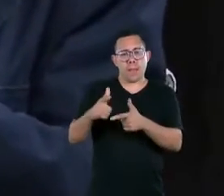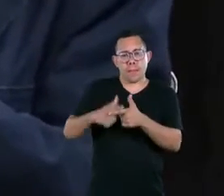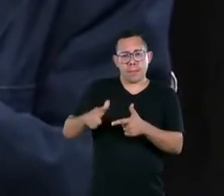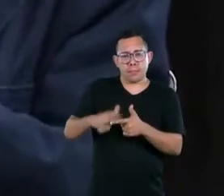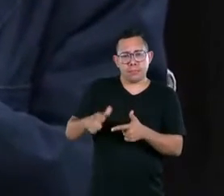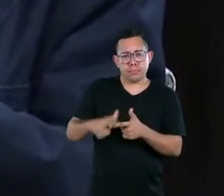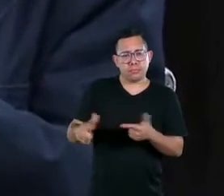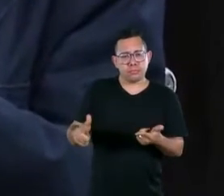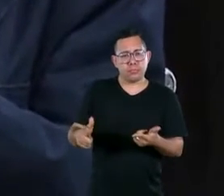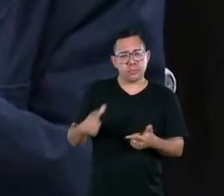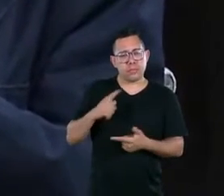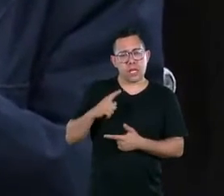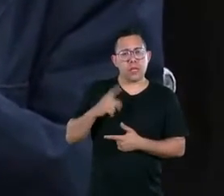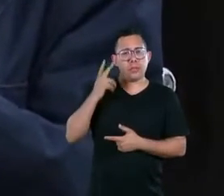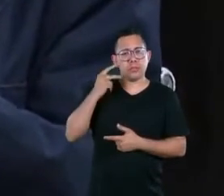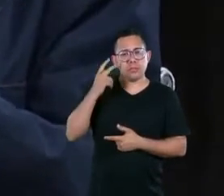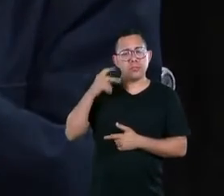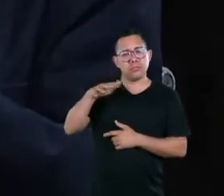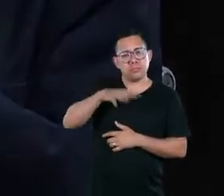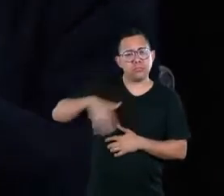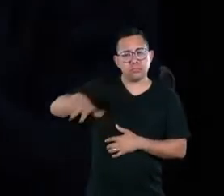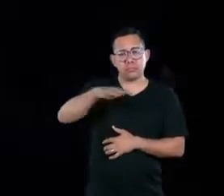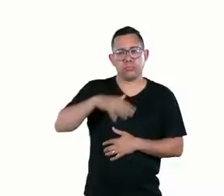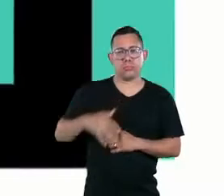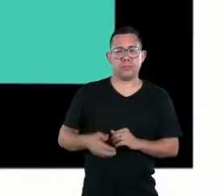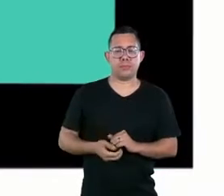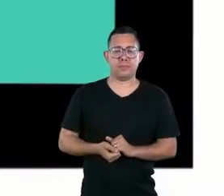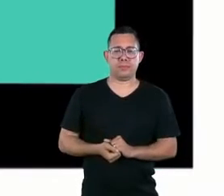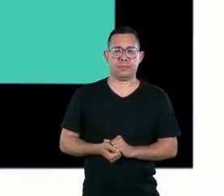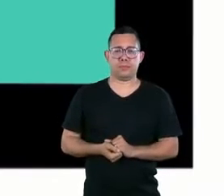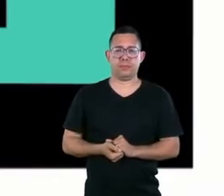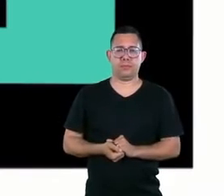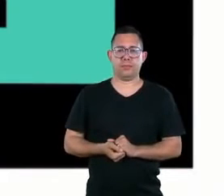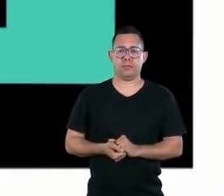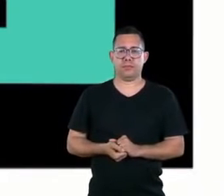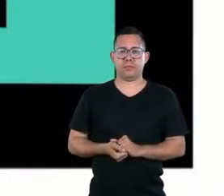problèmes universels se posent.